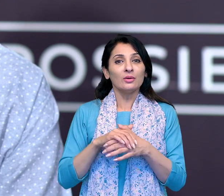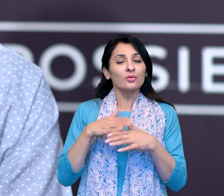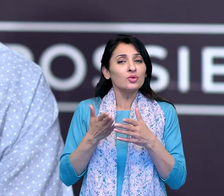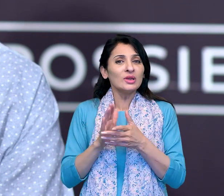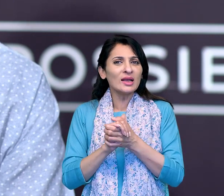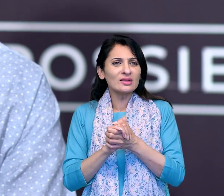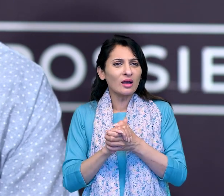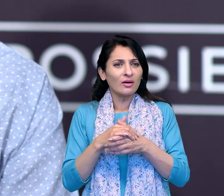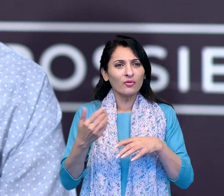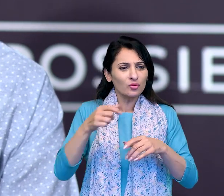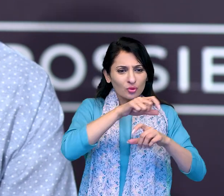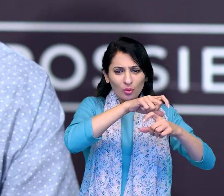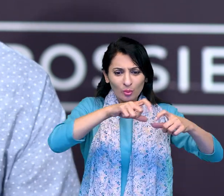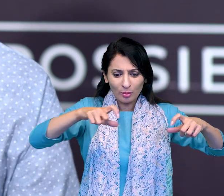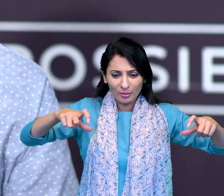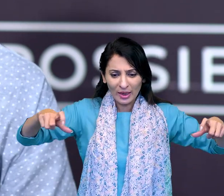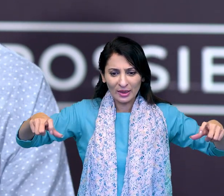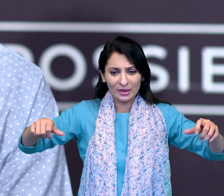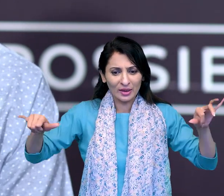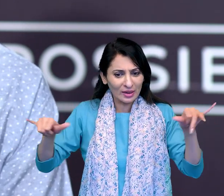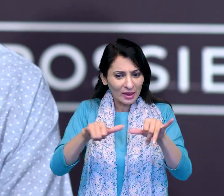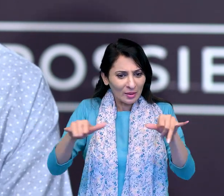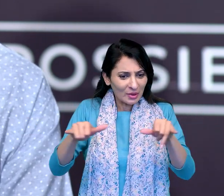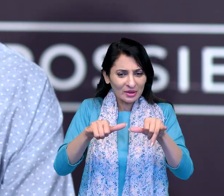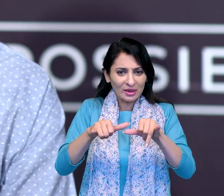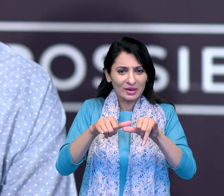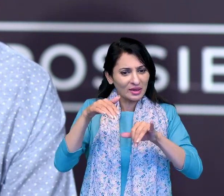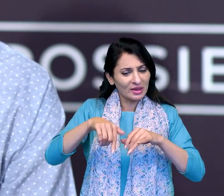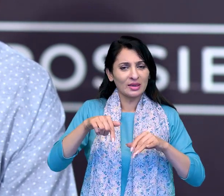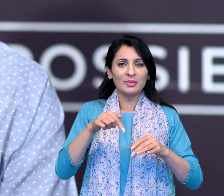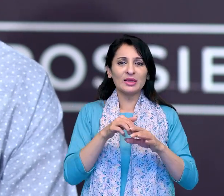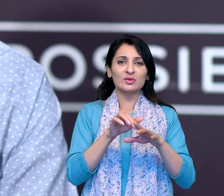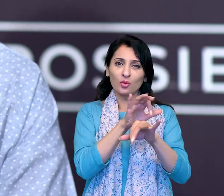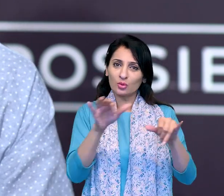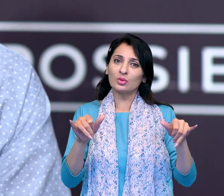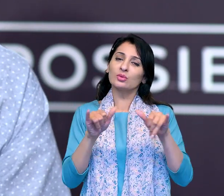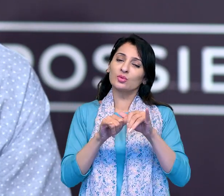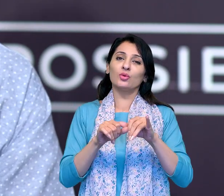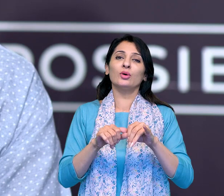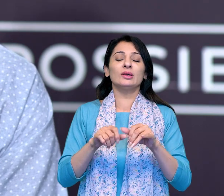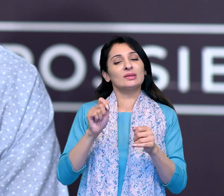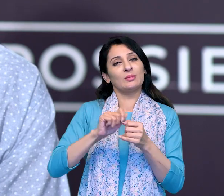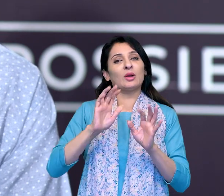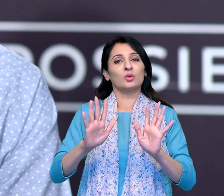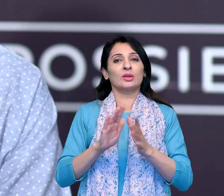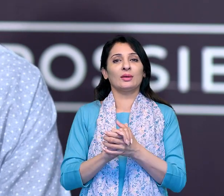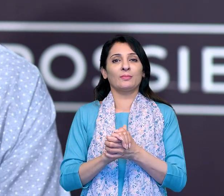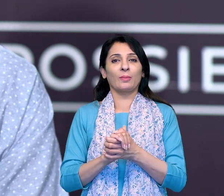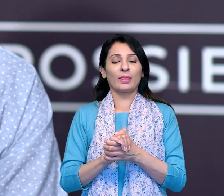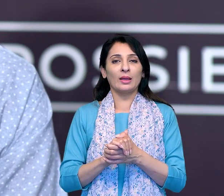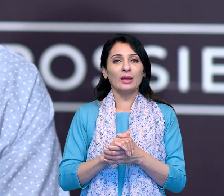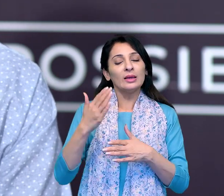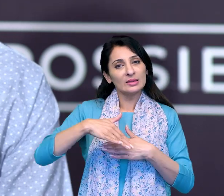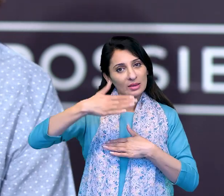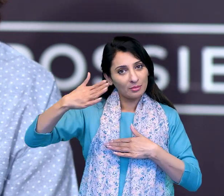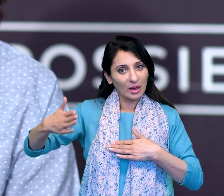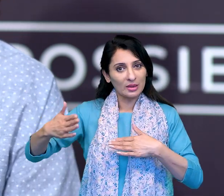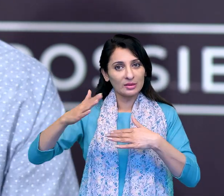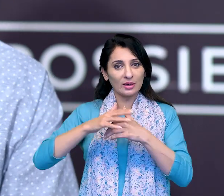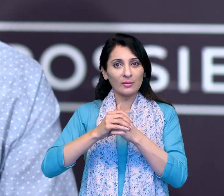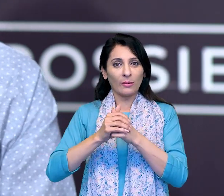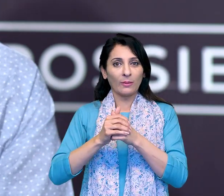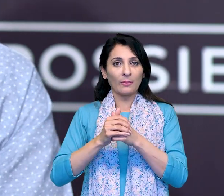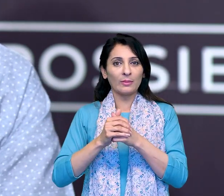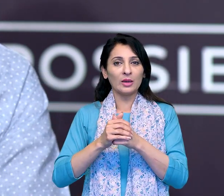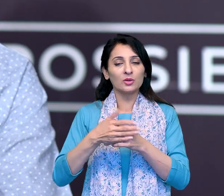यह टाइम को मैहर करने के लिए जगह उसे हुई और उसके अलावा पानी के नक्स के लिए भी उसे किया गया यहां